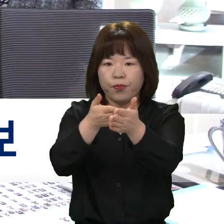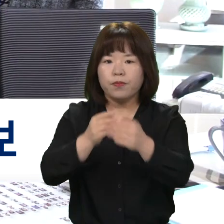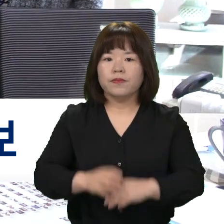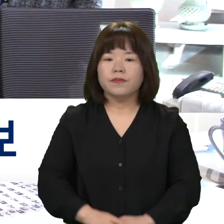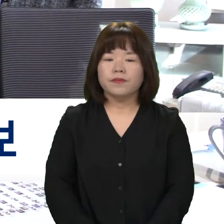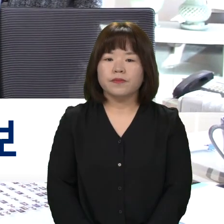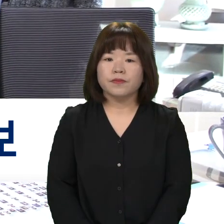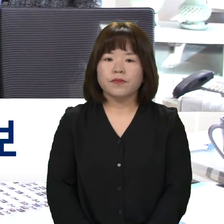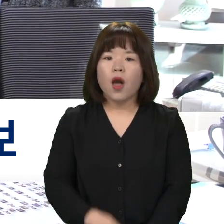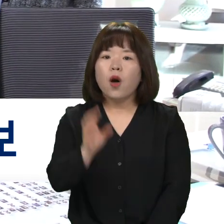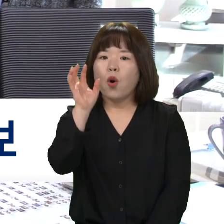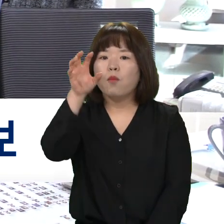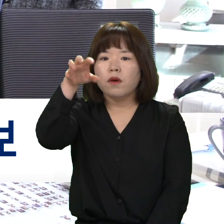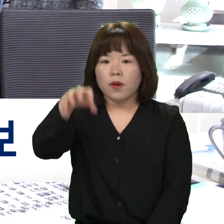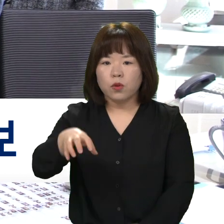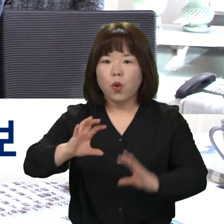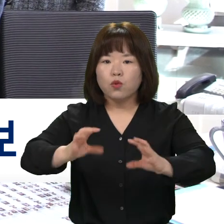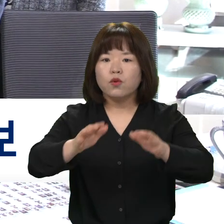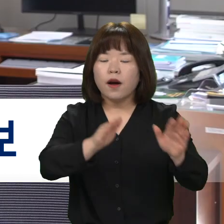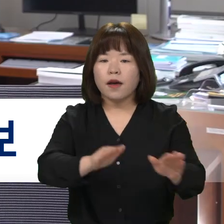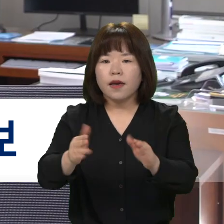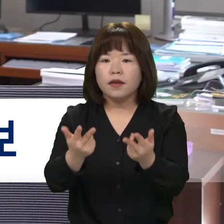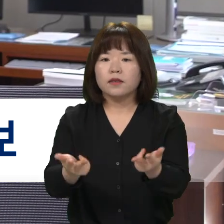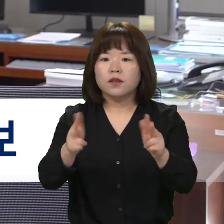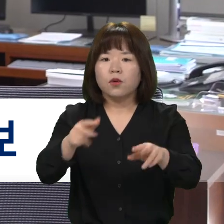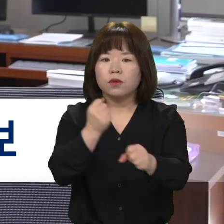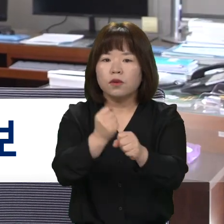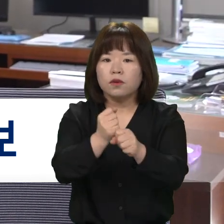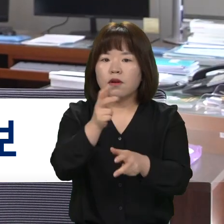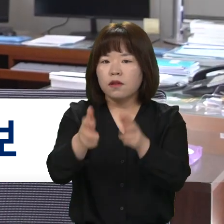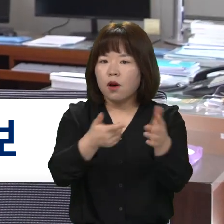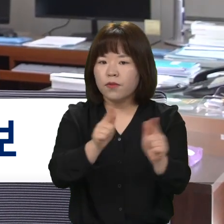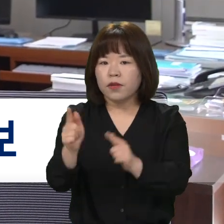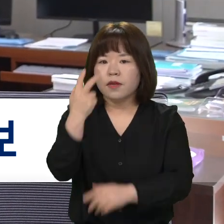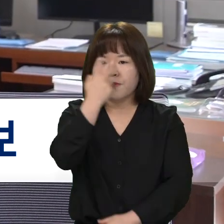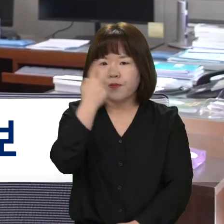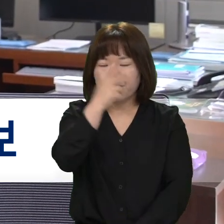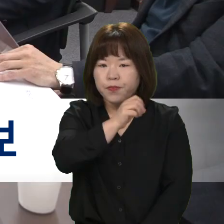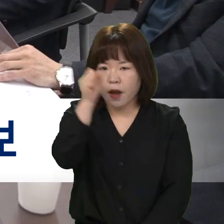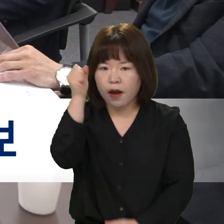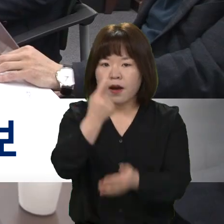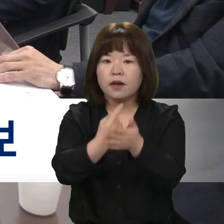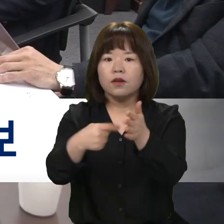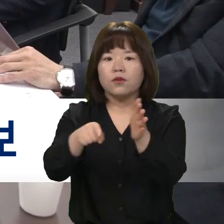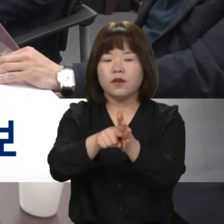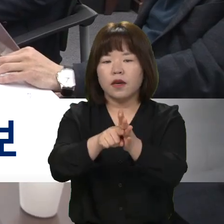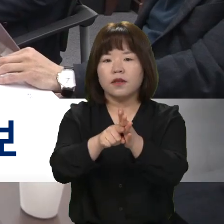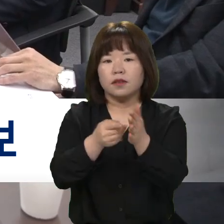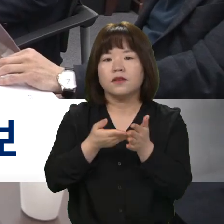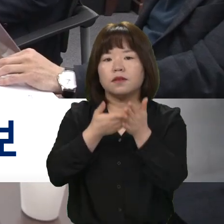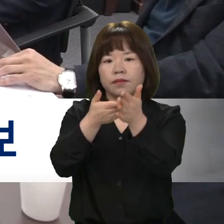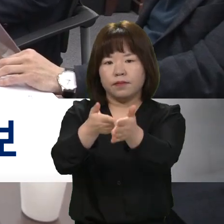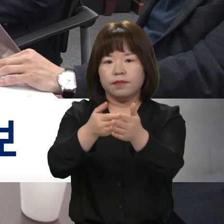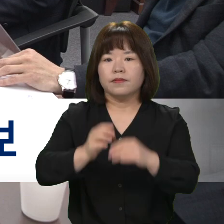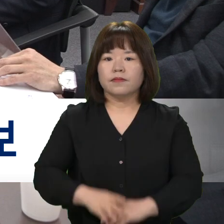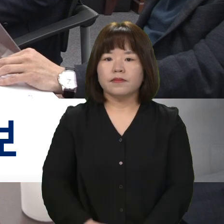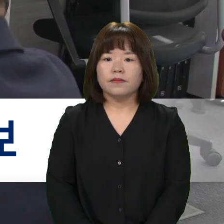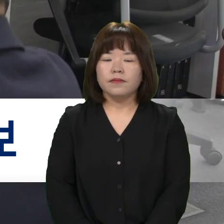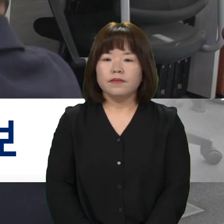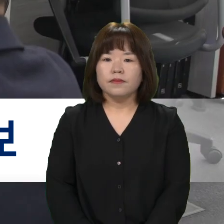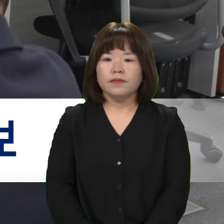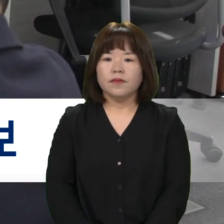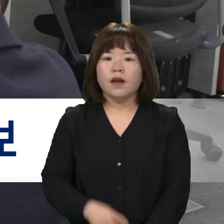것을 요청했으며 호미반도 국가 해양정원 조상 사업 등이 예비타당성조사를 통과할 수 있도록 적극 건의했습니다